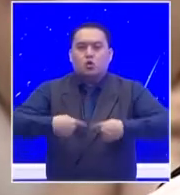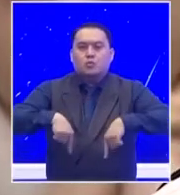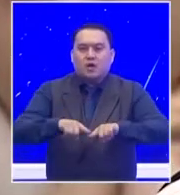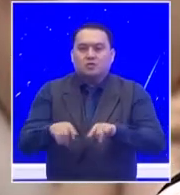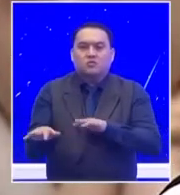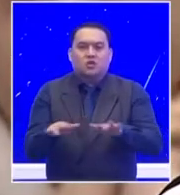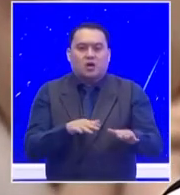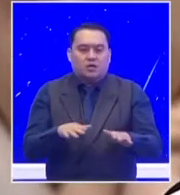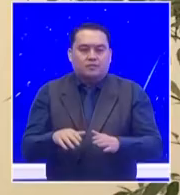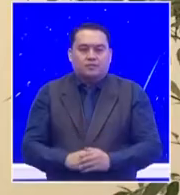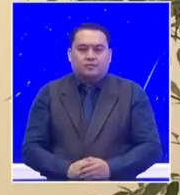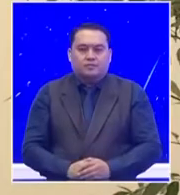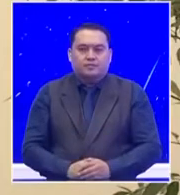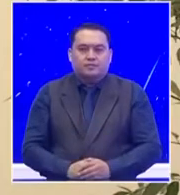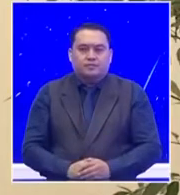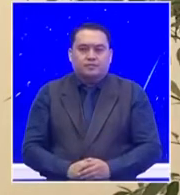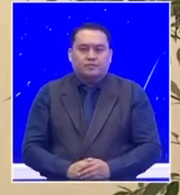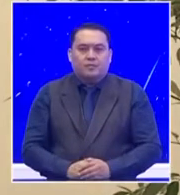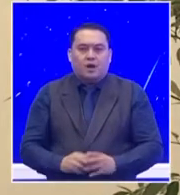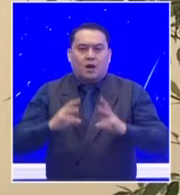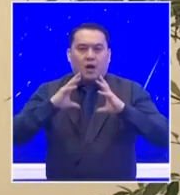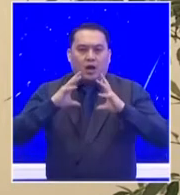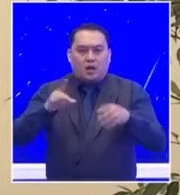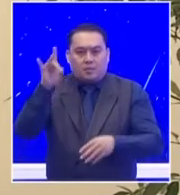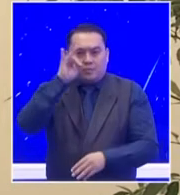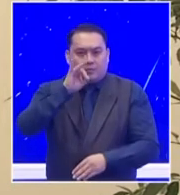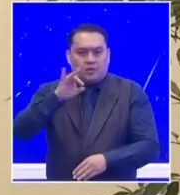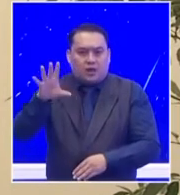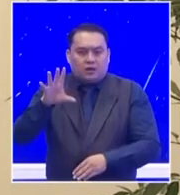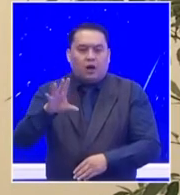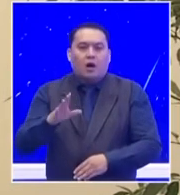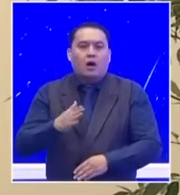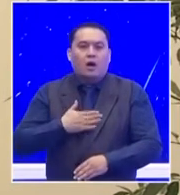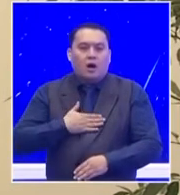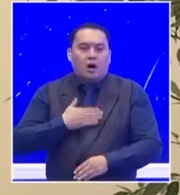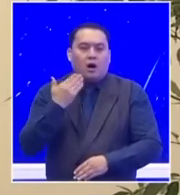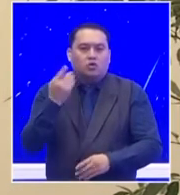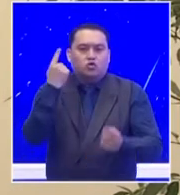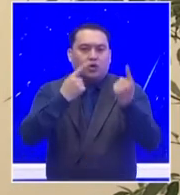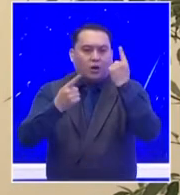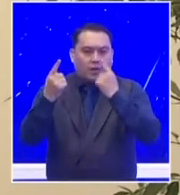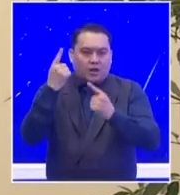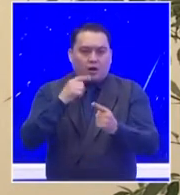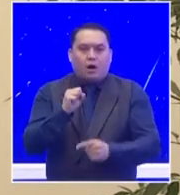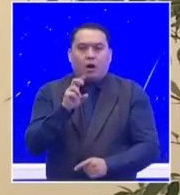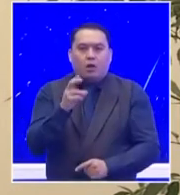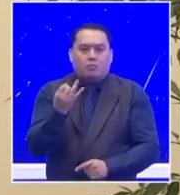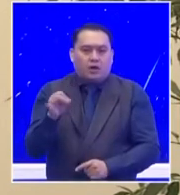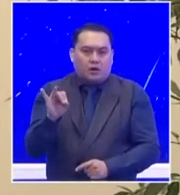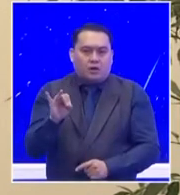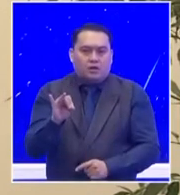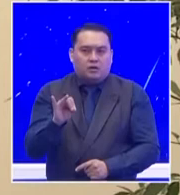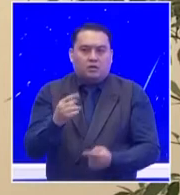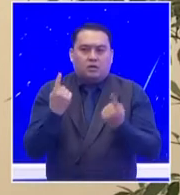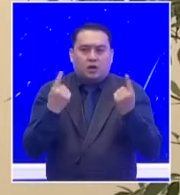шара да соның бір дәлелі. Әлем таныған Абайды таныту мақсатында шығармаларын Абай дана, Абай